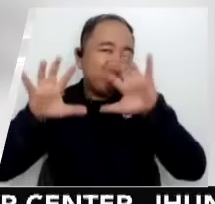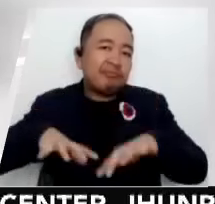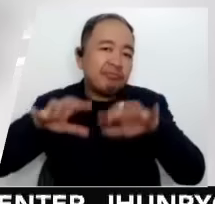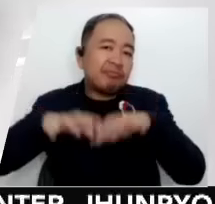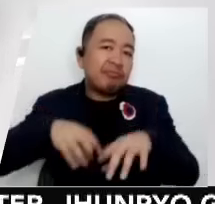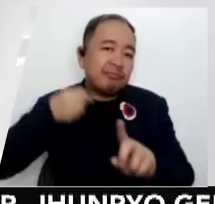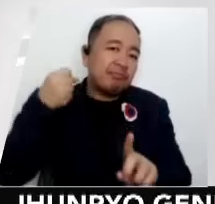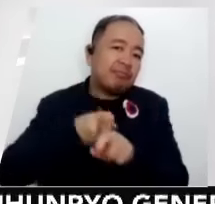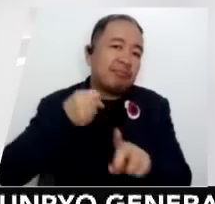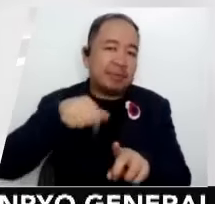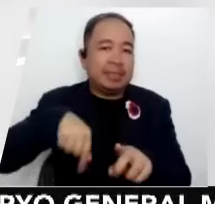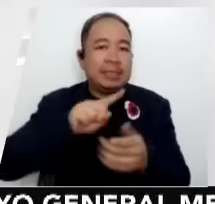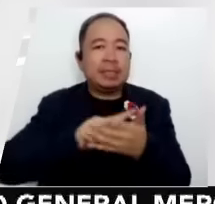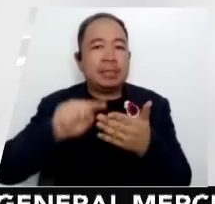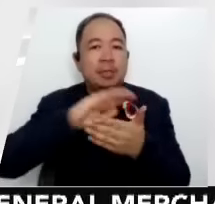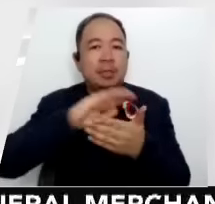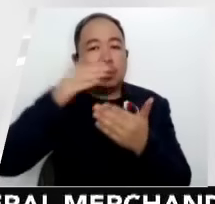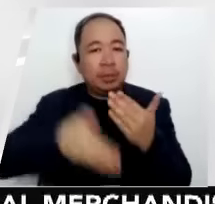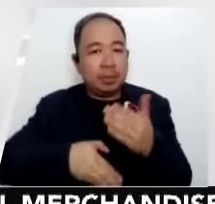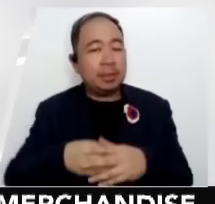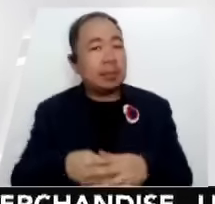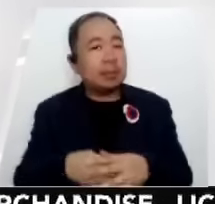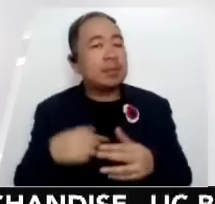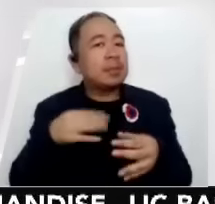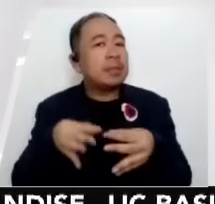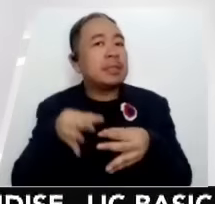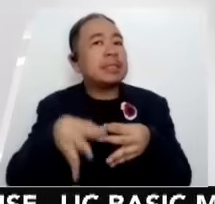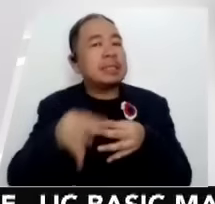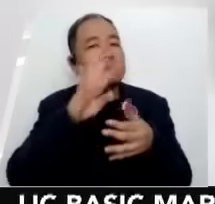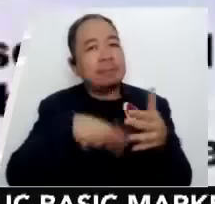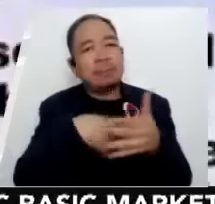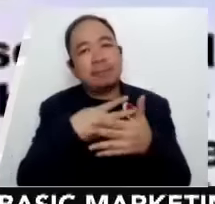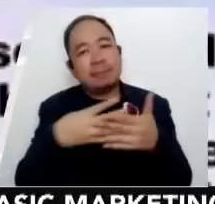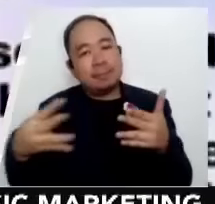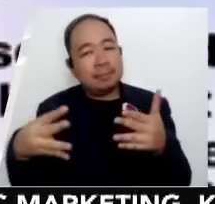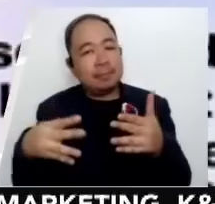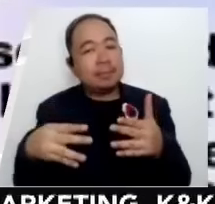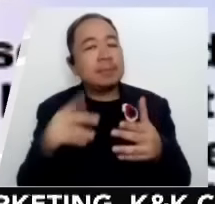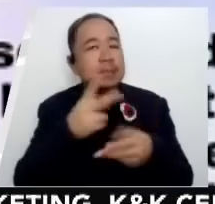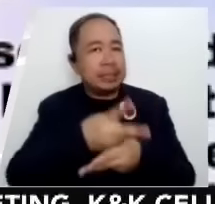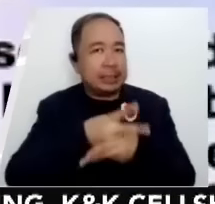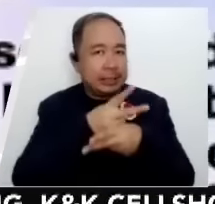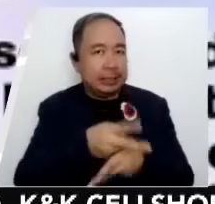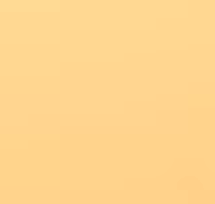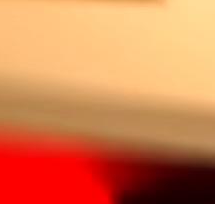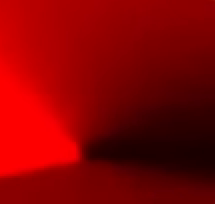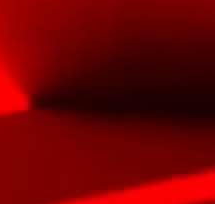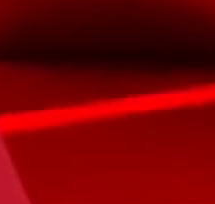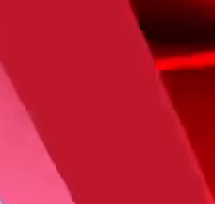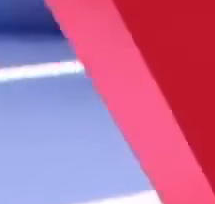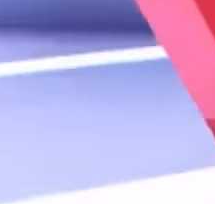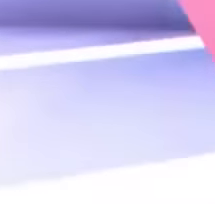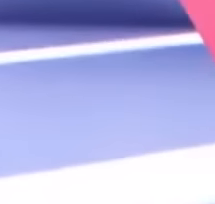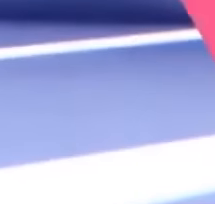weekend. Iaanunsyo soon ang rescheduled dates. Doble ingat sa mga kapuso natin dyan.